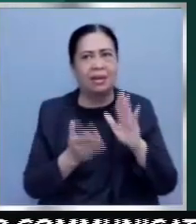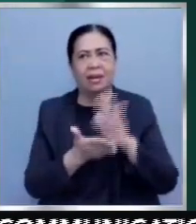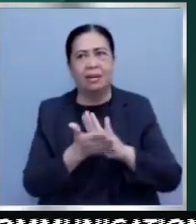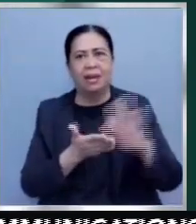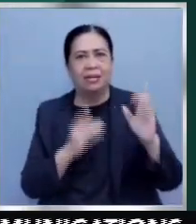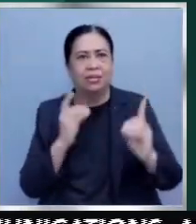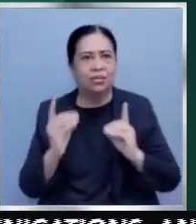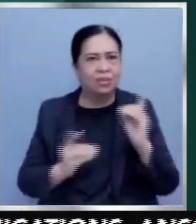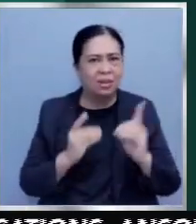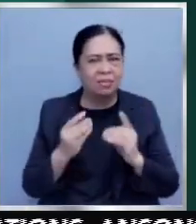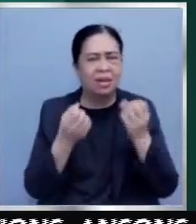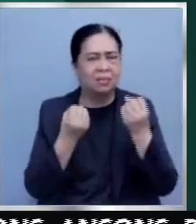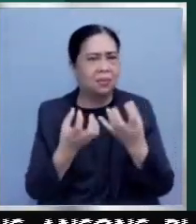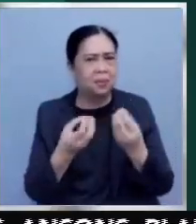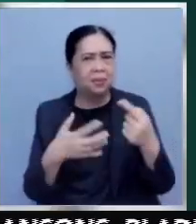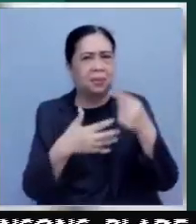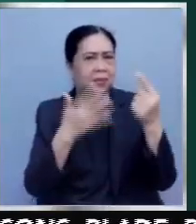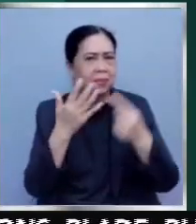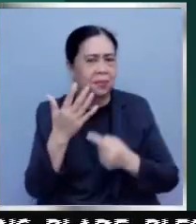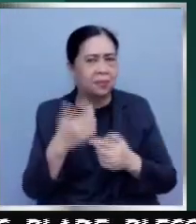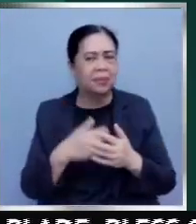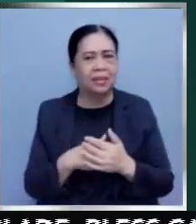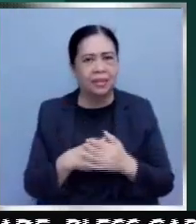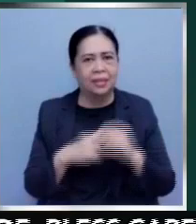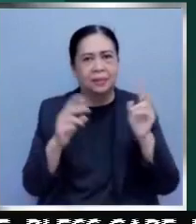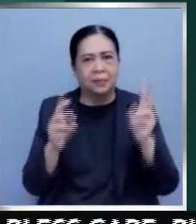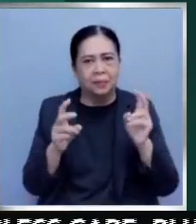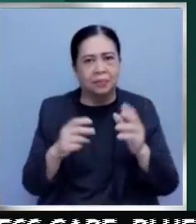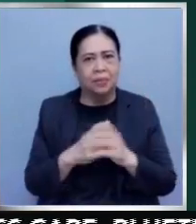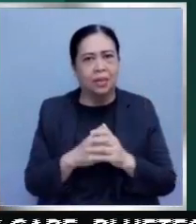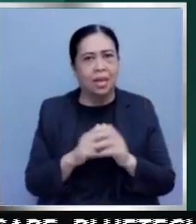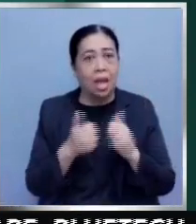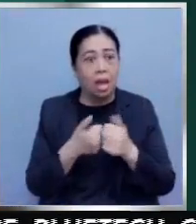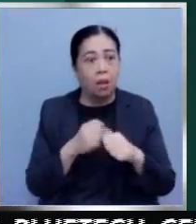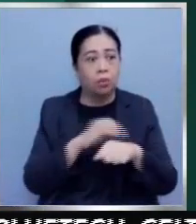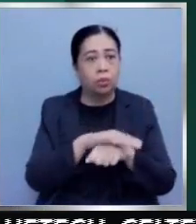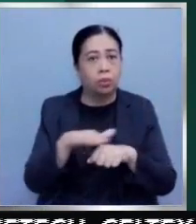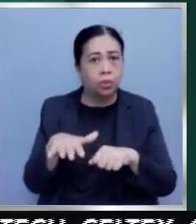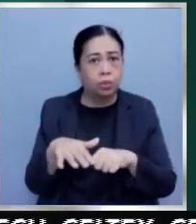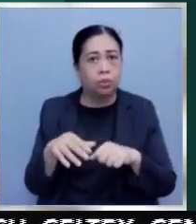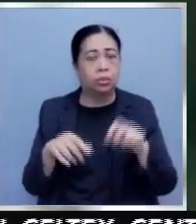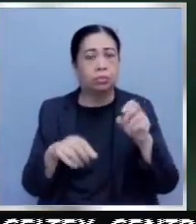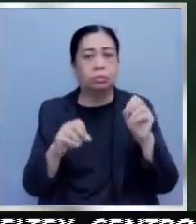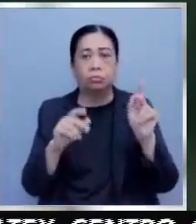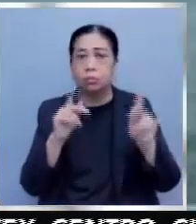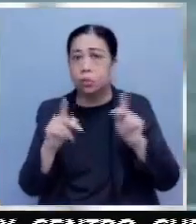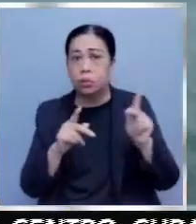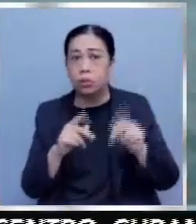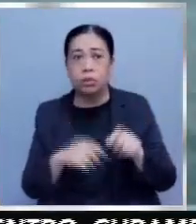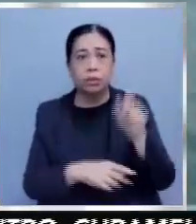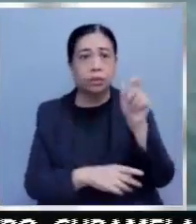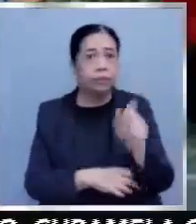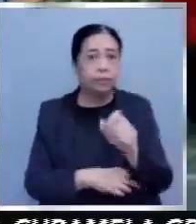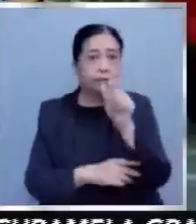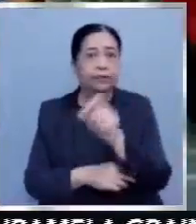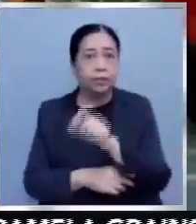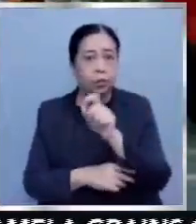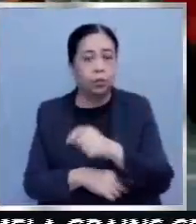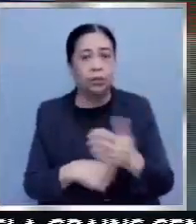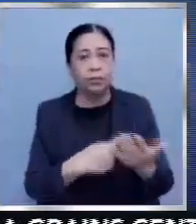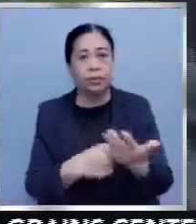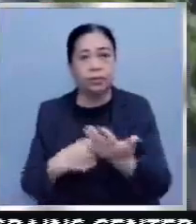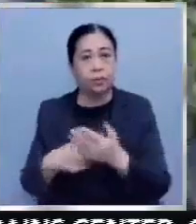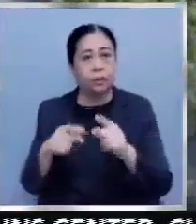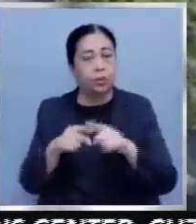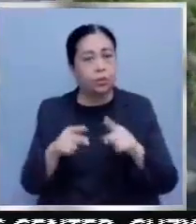that stuff. And how it affects groups of people, individuals. Pag-uusapan din daw ang ilang